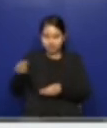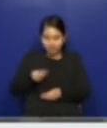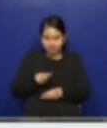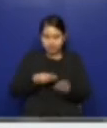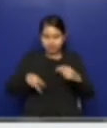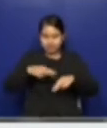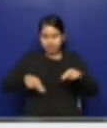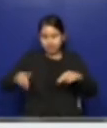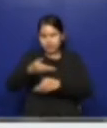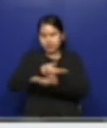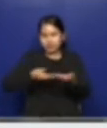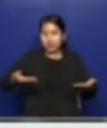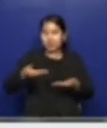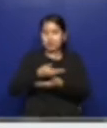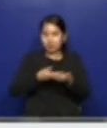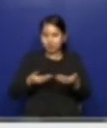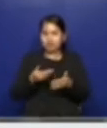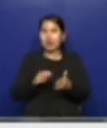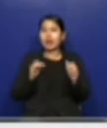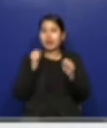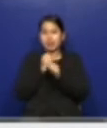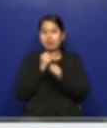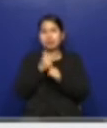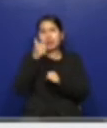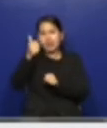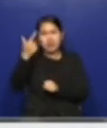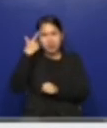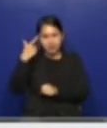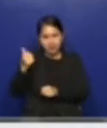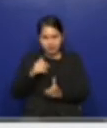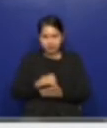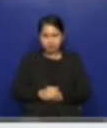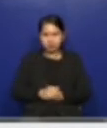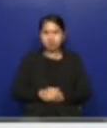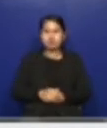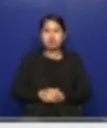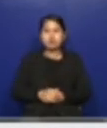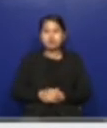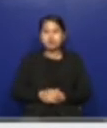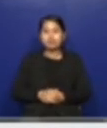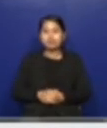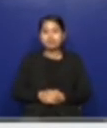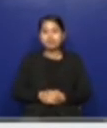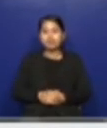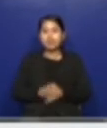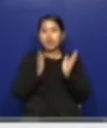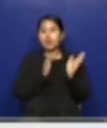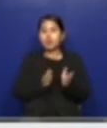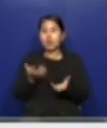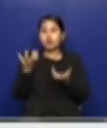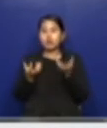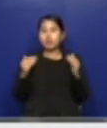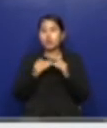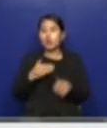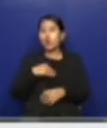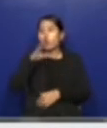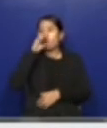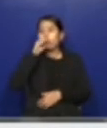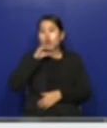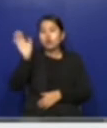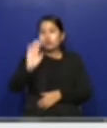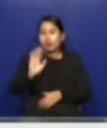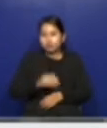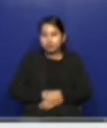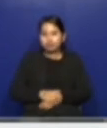ปฏิรูปใหม่ก็เก่งแล้วท่านประธานท่านไม่ต้องคิดอย่างอื่นหรอกเรื่องการกระบวนการยุติธรรมยิ่งไม่ต้องพูดเลย